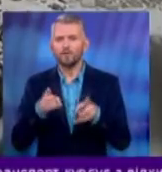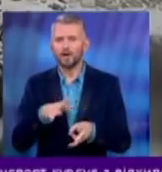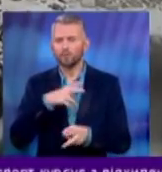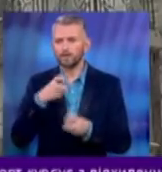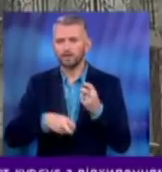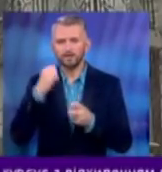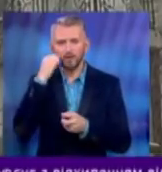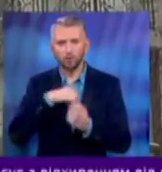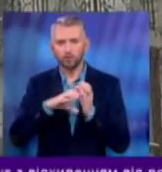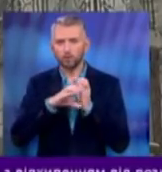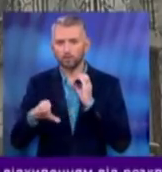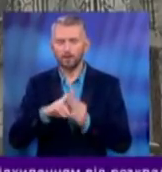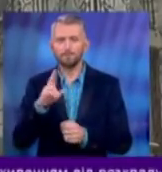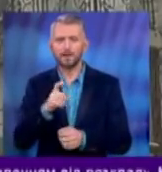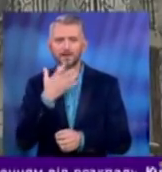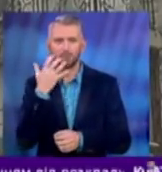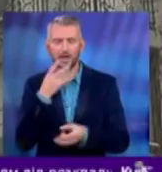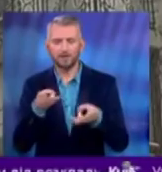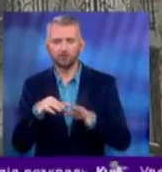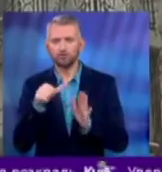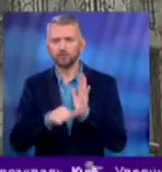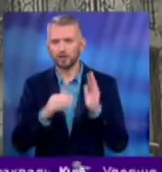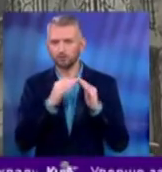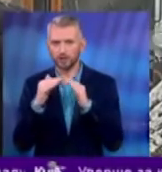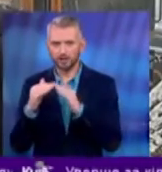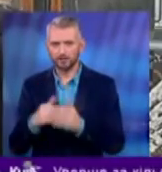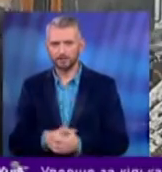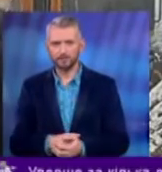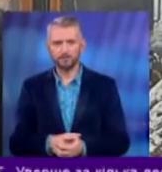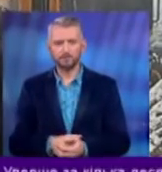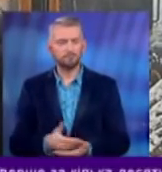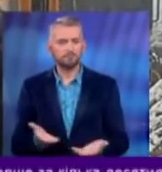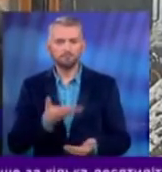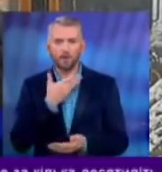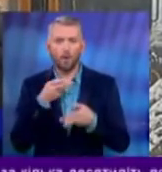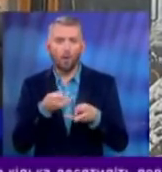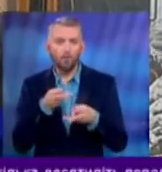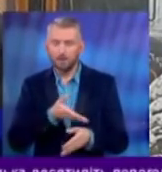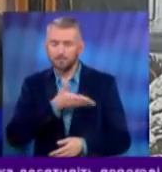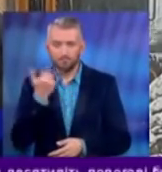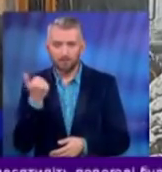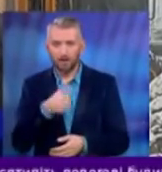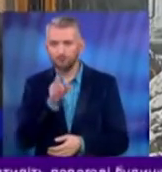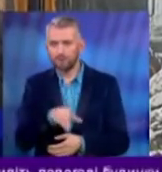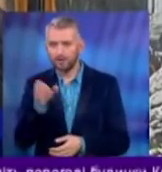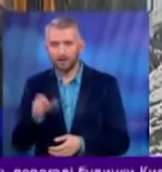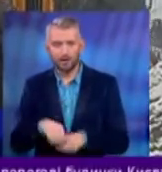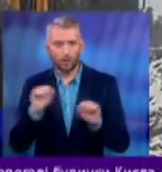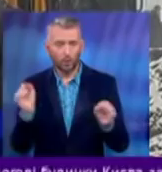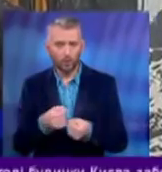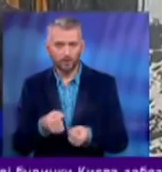старої труби. До того ж, без тепла залишилися 60 будинків. Нема опалення, батареї геть